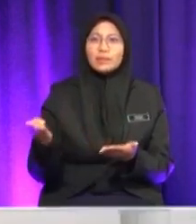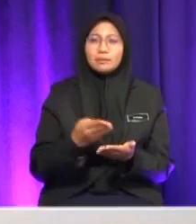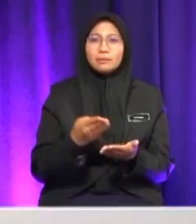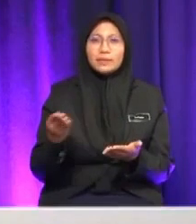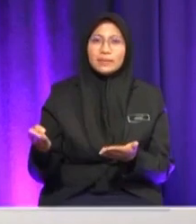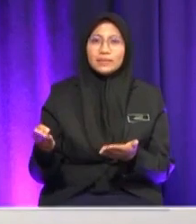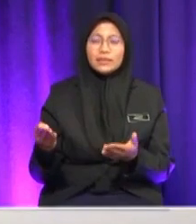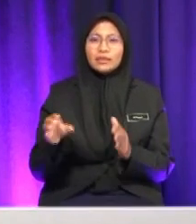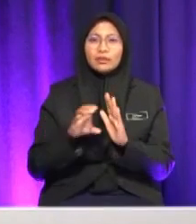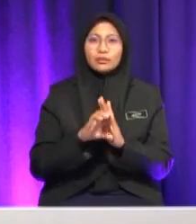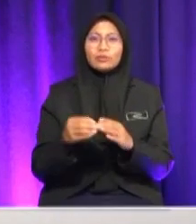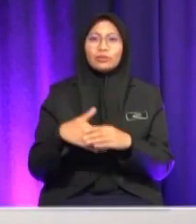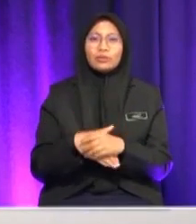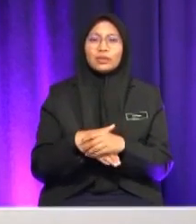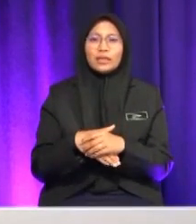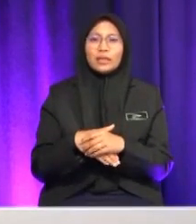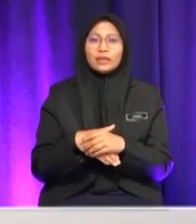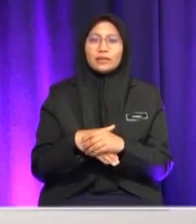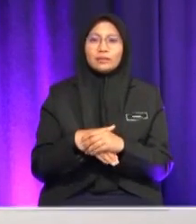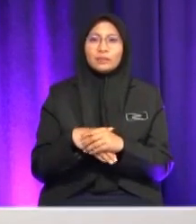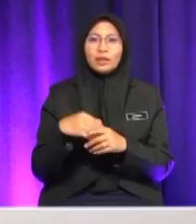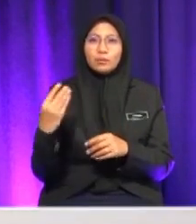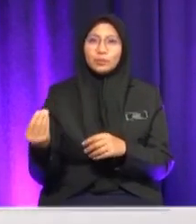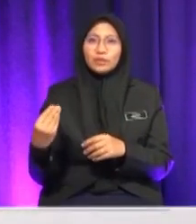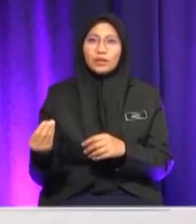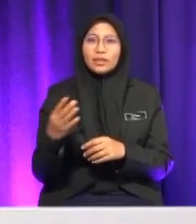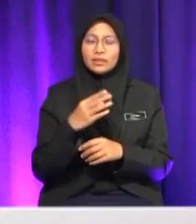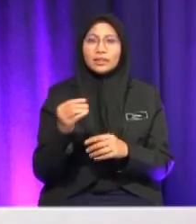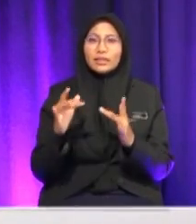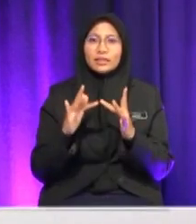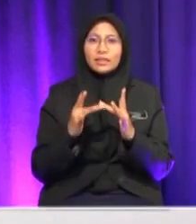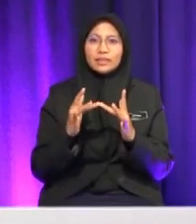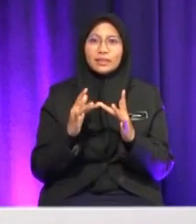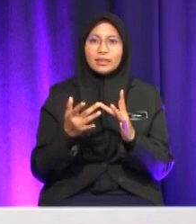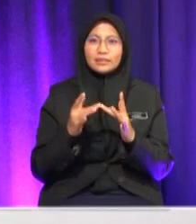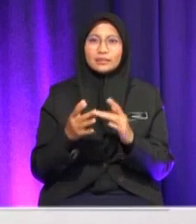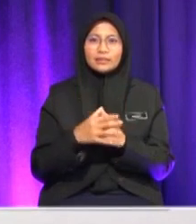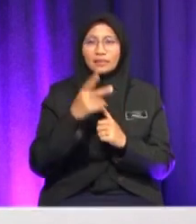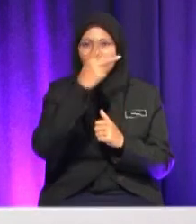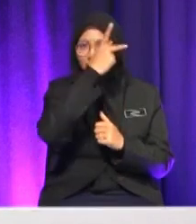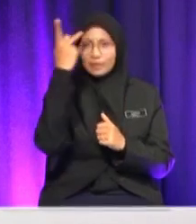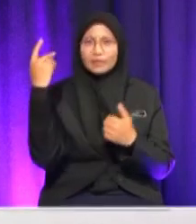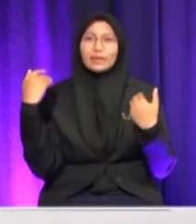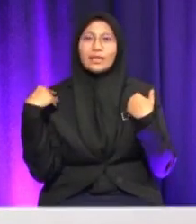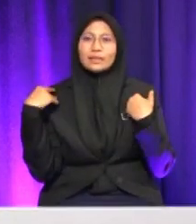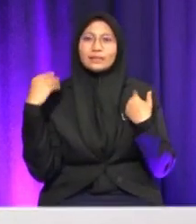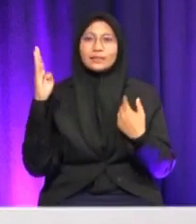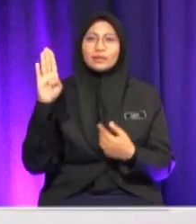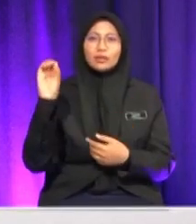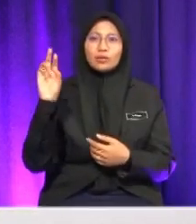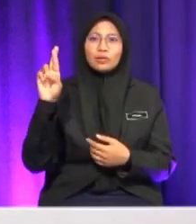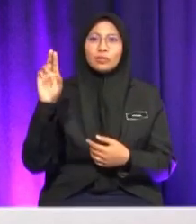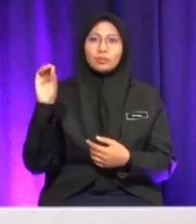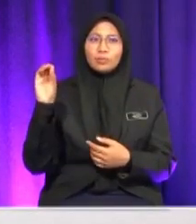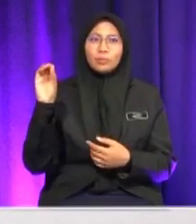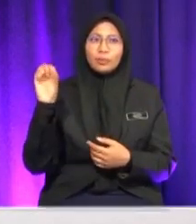twice sebelum membelanja duit, dan sikap boros tu yang menyebabkan isu muflis dalam kalangan remaja. Okey, tepat